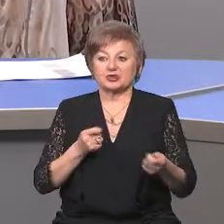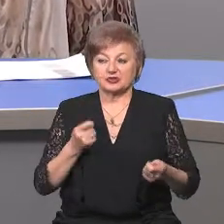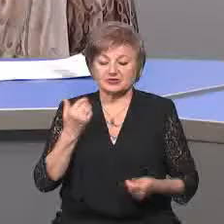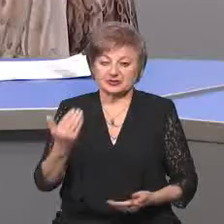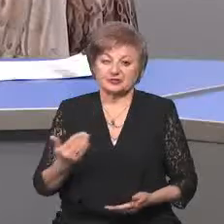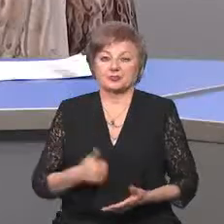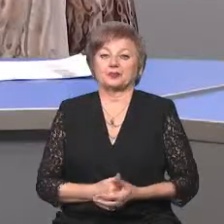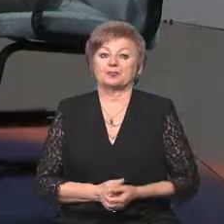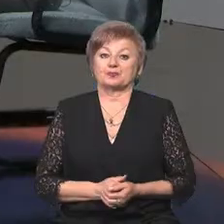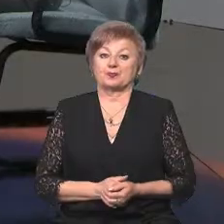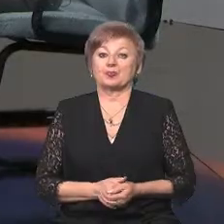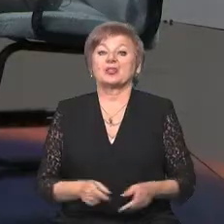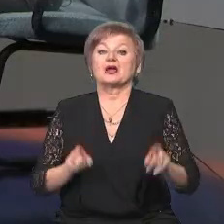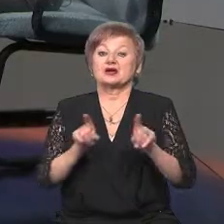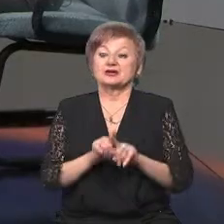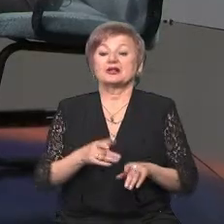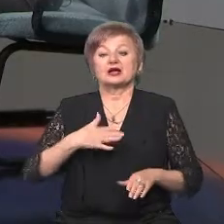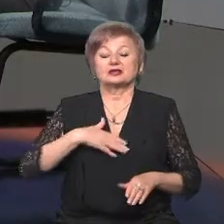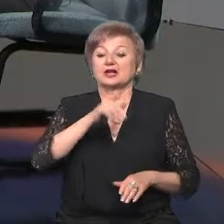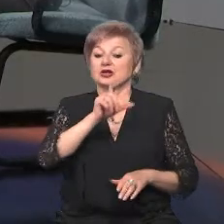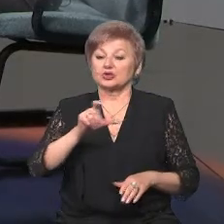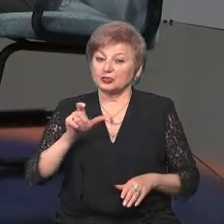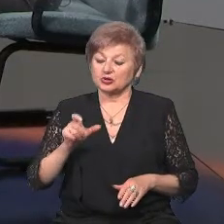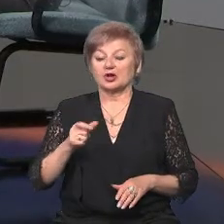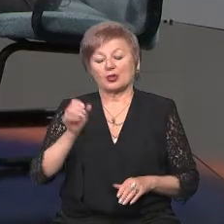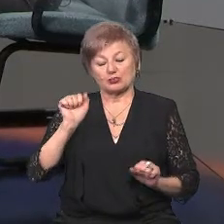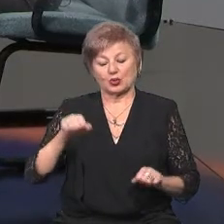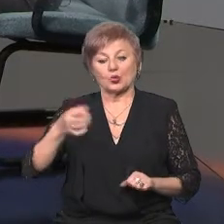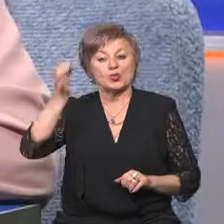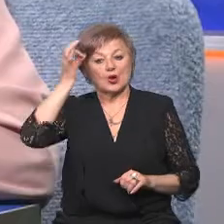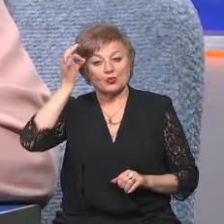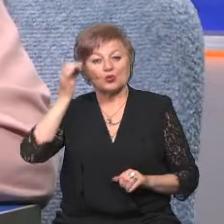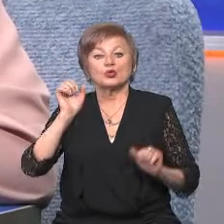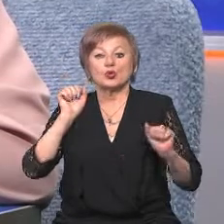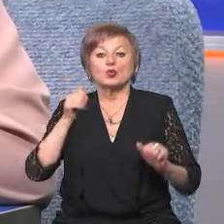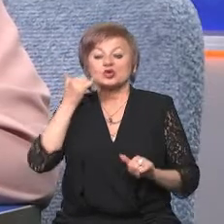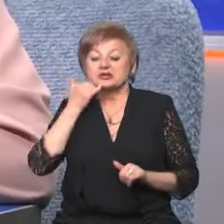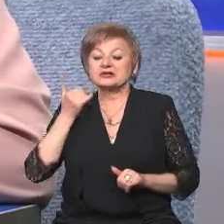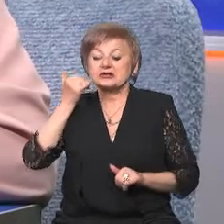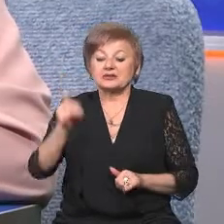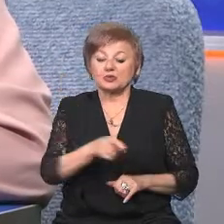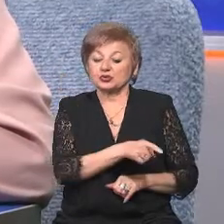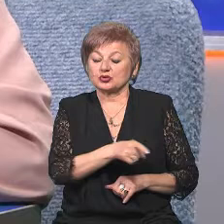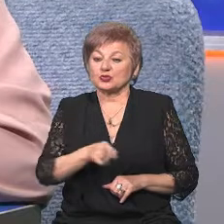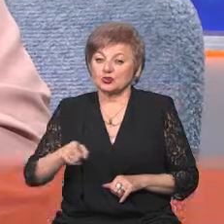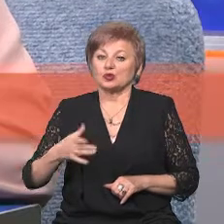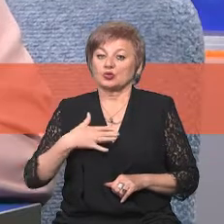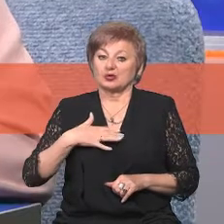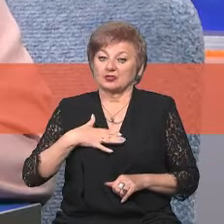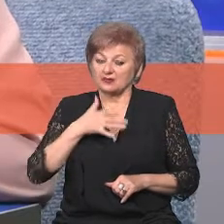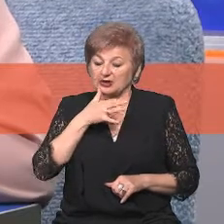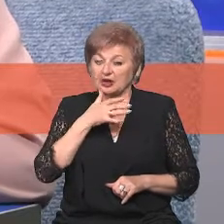пані Тетяно. Також нашим телеглядачам хотіла нагадати, що ви можете телефонувати протягом ефіру до нашої студії